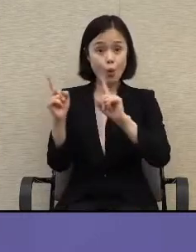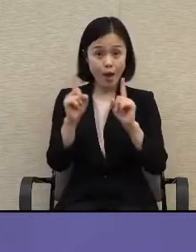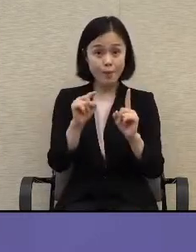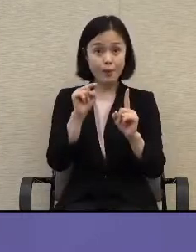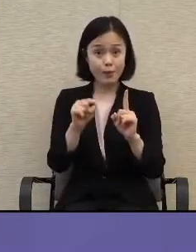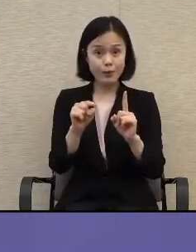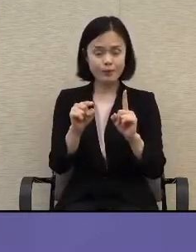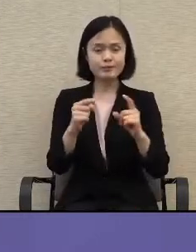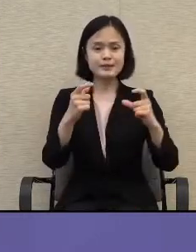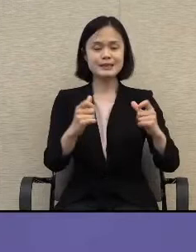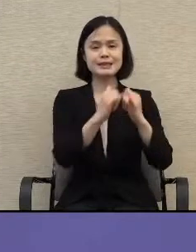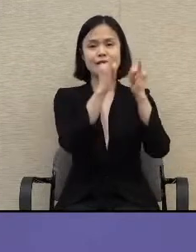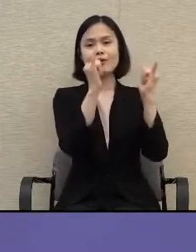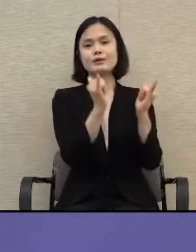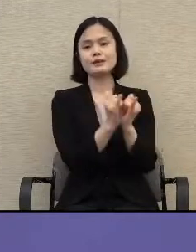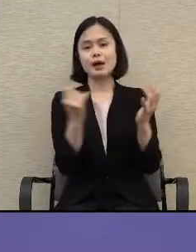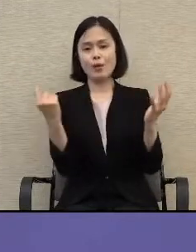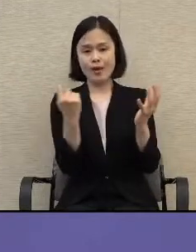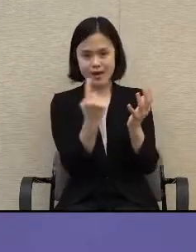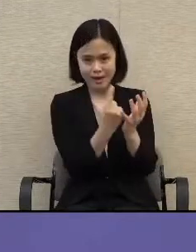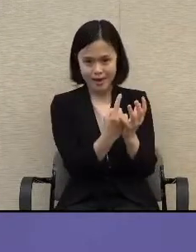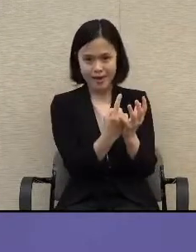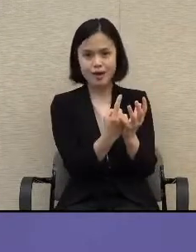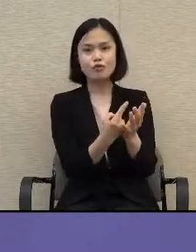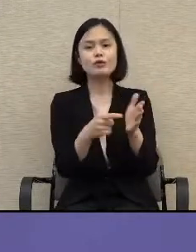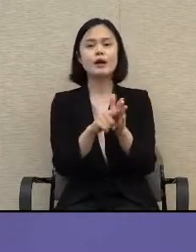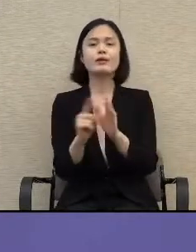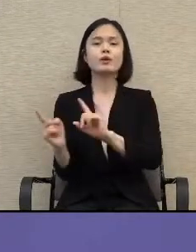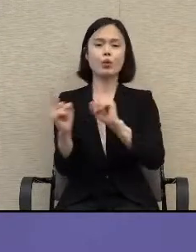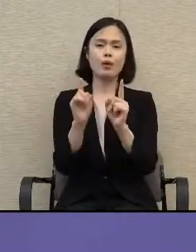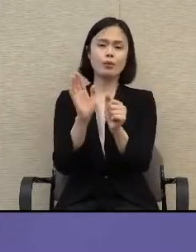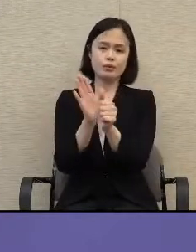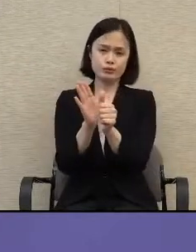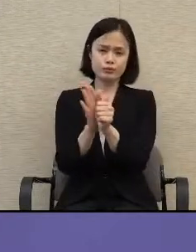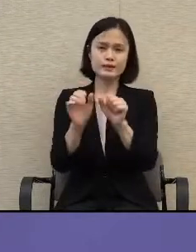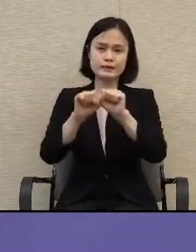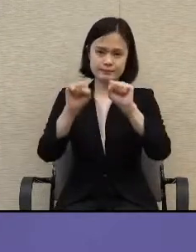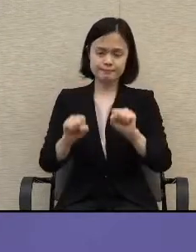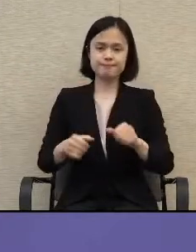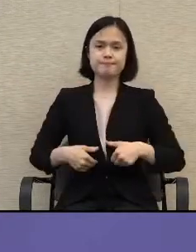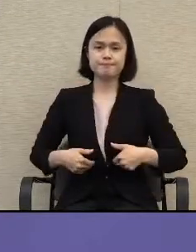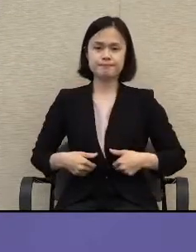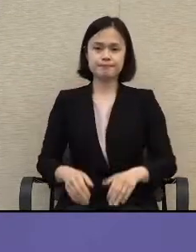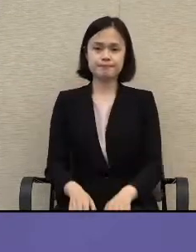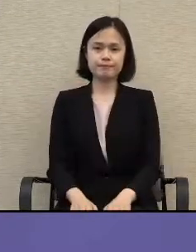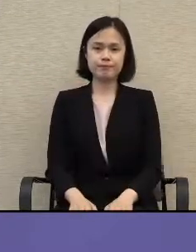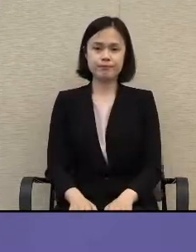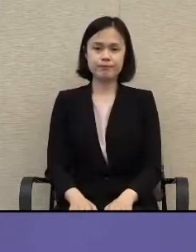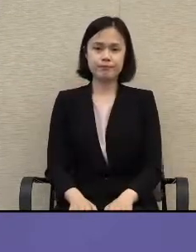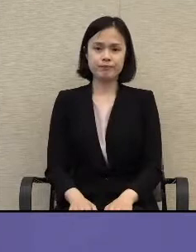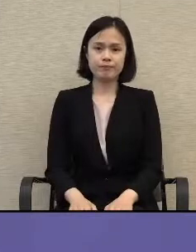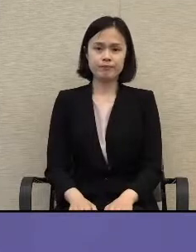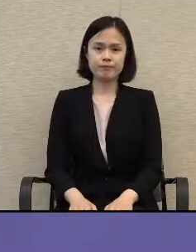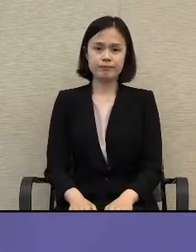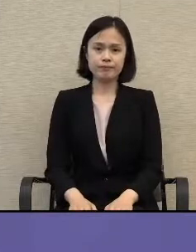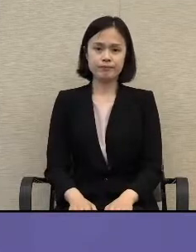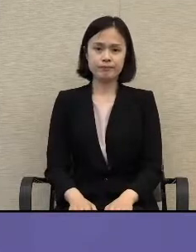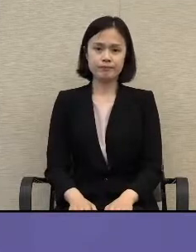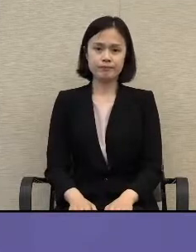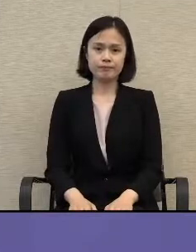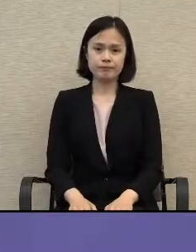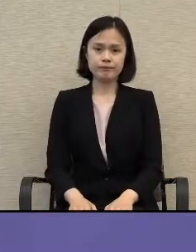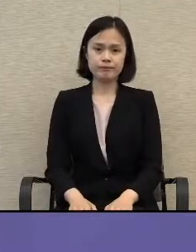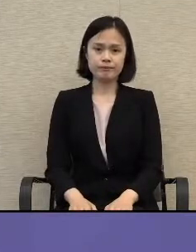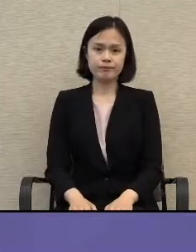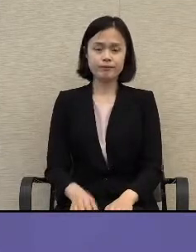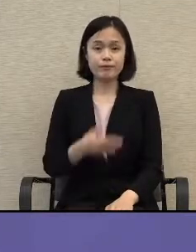지역사회 기반으로 한 회복을 지원하는 체계도 있어야 한다고 봅니다. 이게 이제 기존 저희 정신과 복지 서비스의 전달